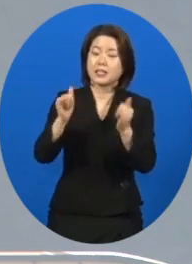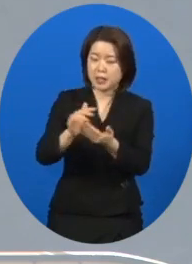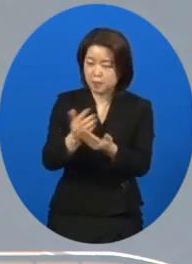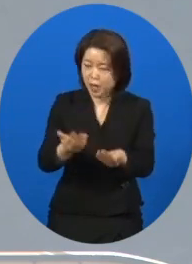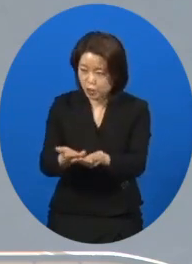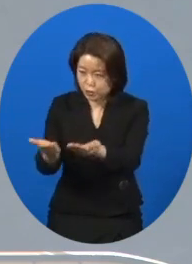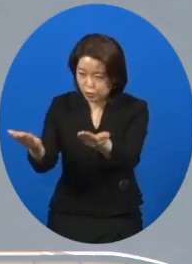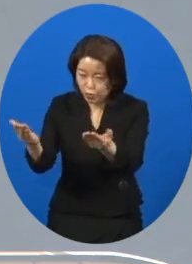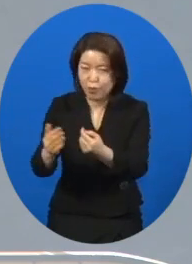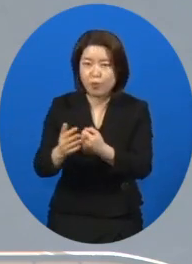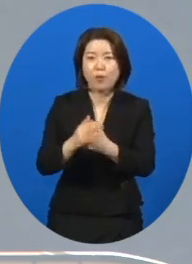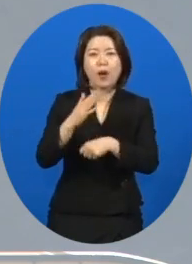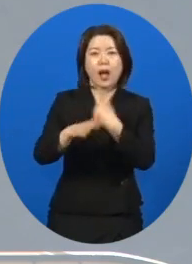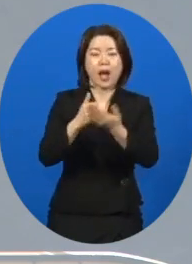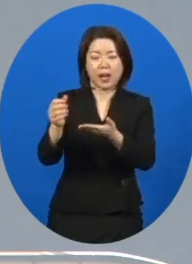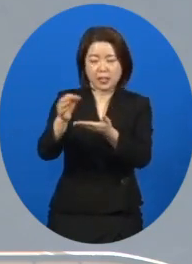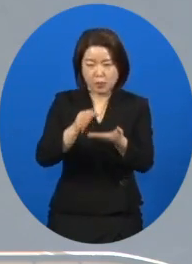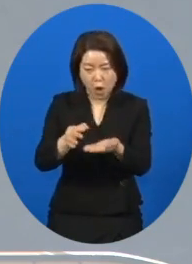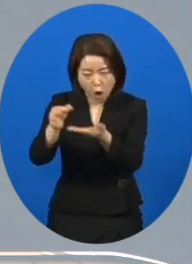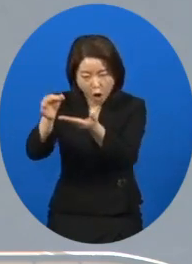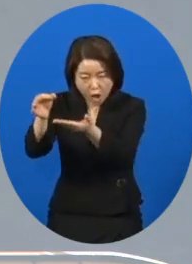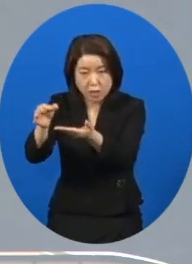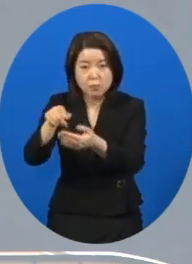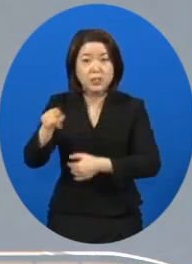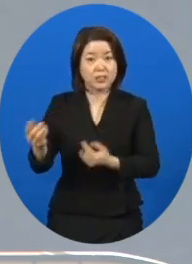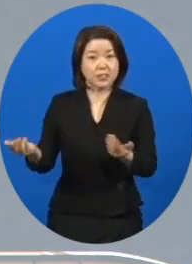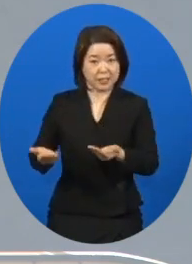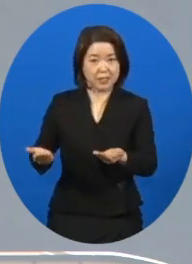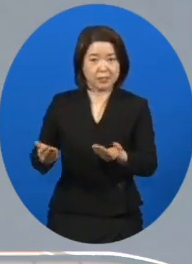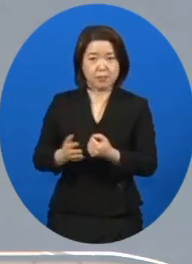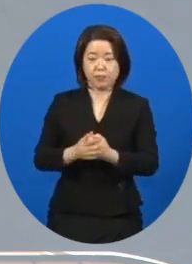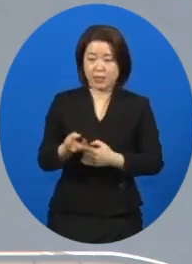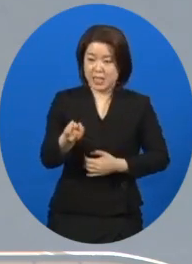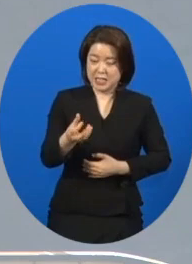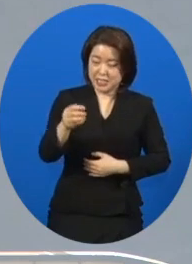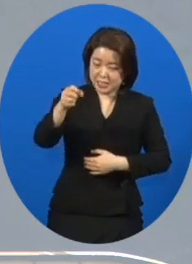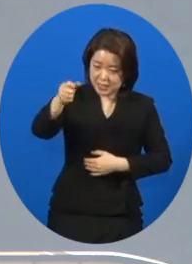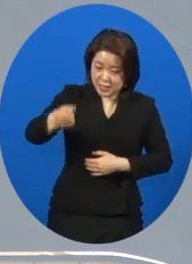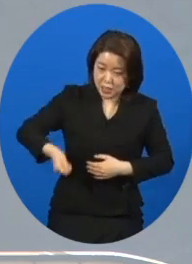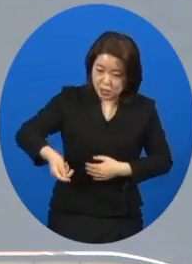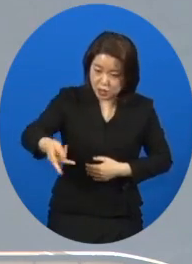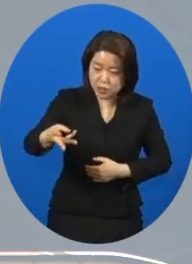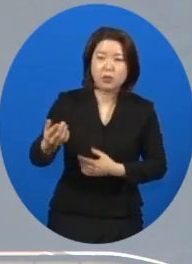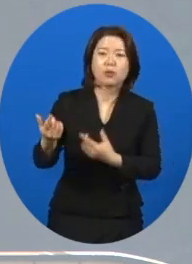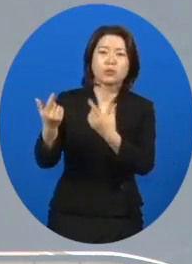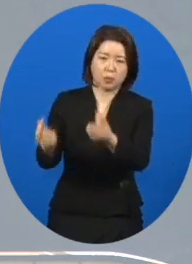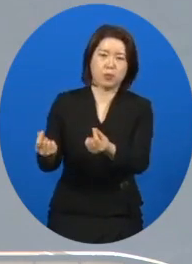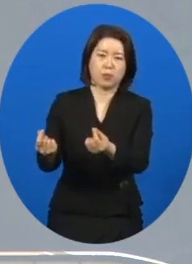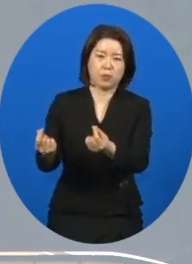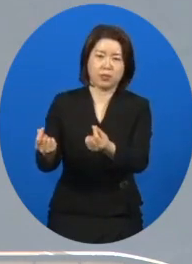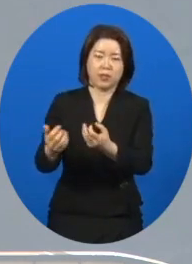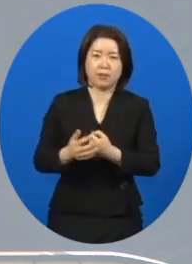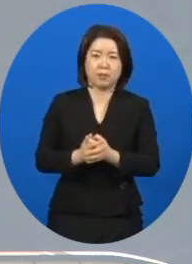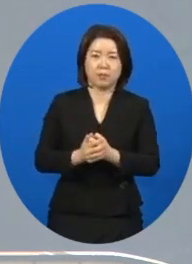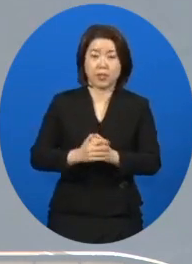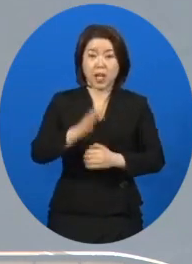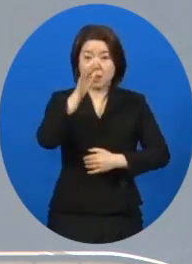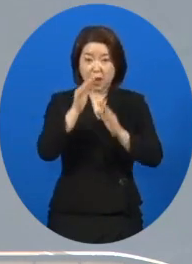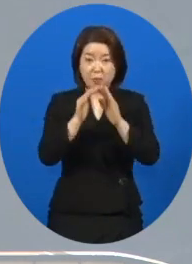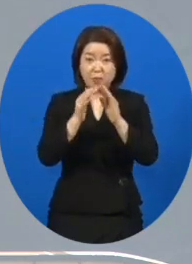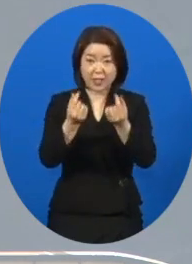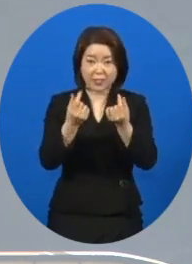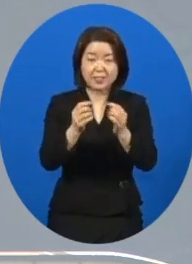나누어주고 하나님께 헌금하는 일은 씨를 심는 것과 같다는 거예요. 바보 같은